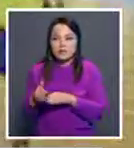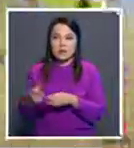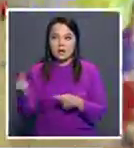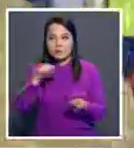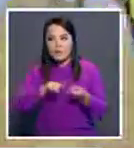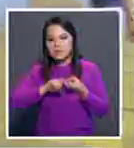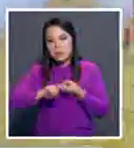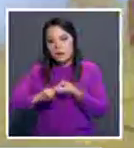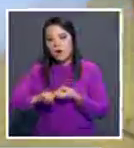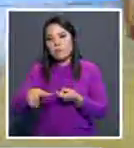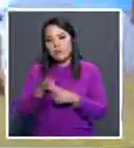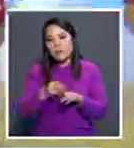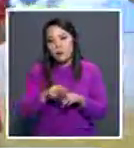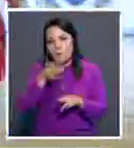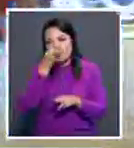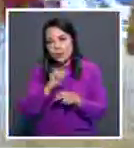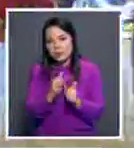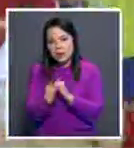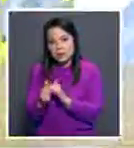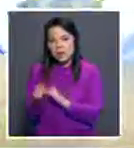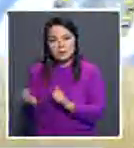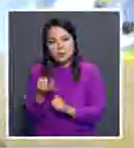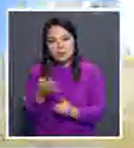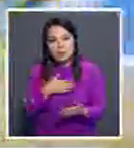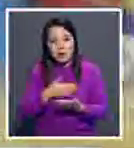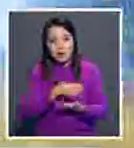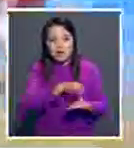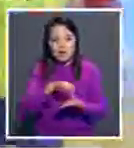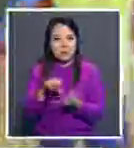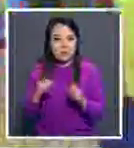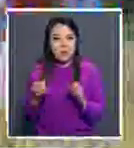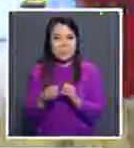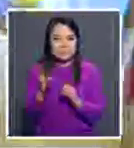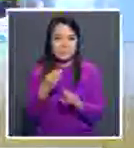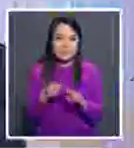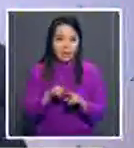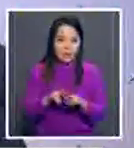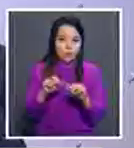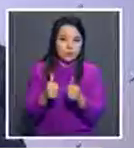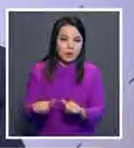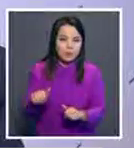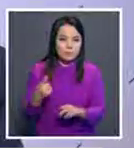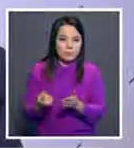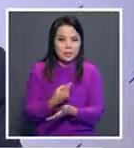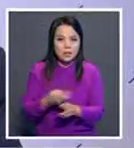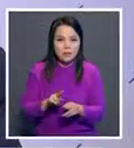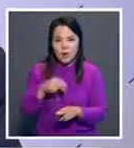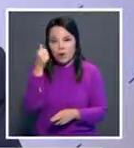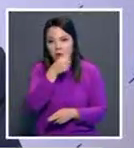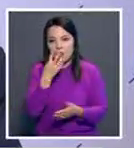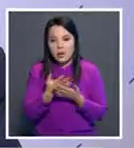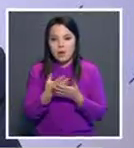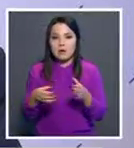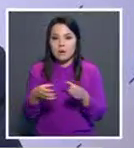дамытуға, тәжірибе алмасуға өз септігін тигізеді екен. Айта кету керек, спартакиада биыл 10-шы рет ұйымдастырылып отыр. Компанияда спортқа